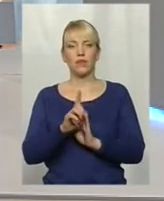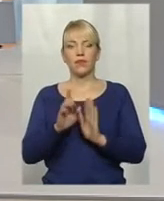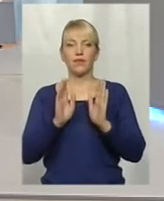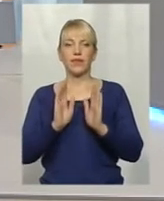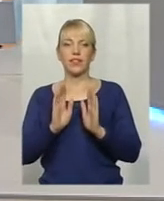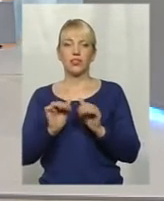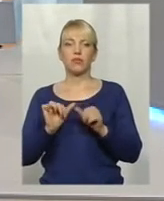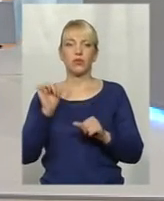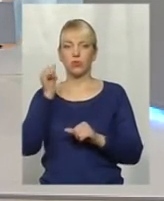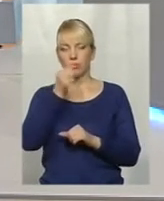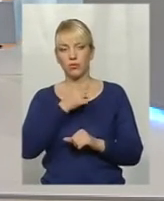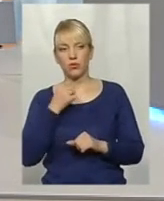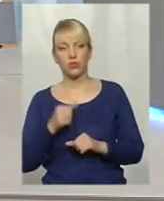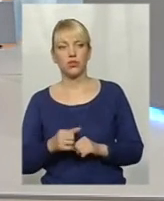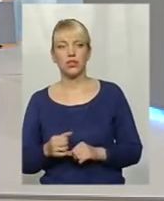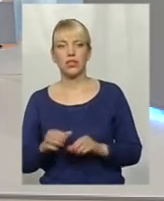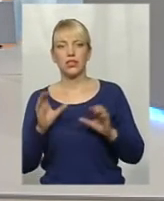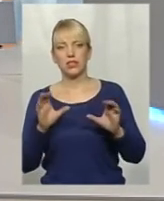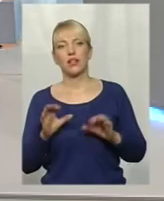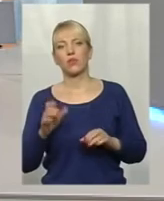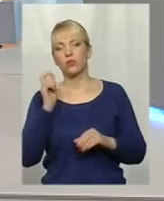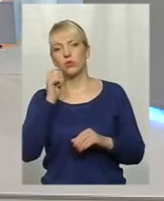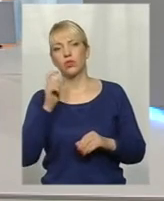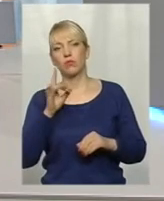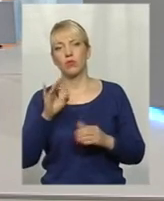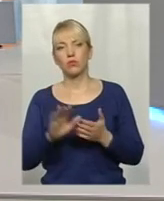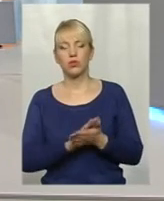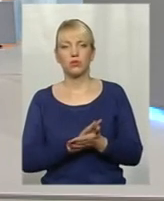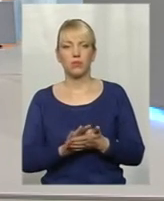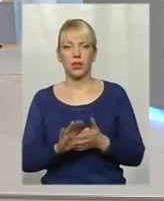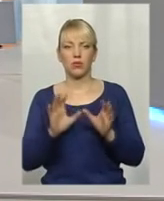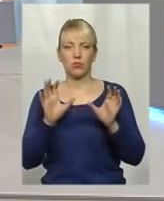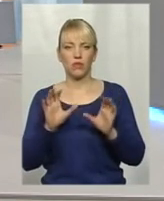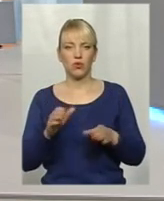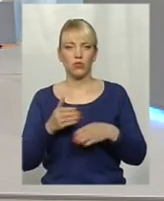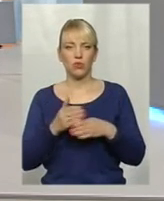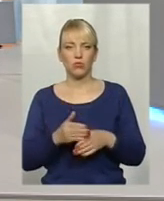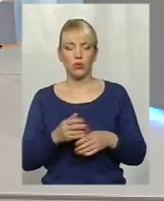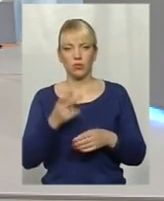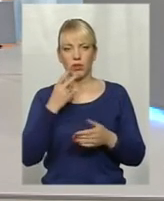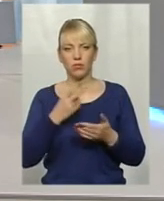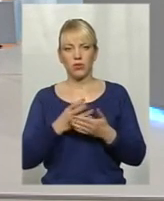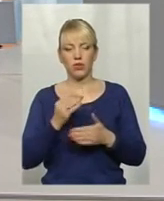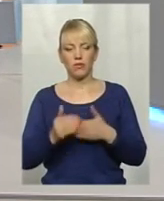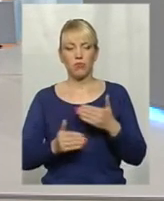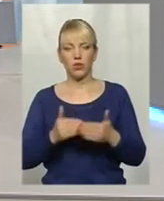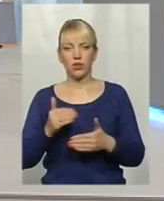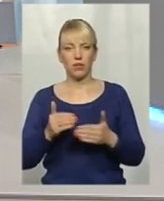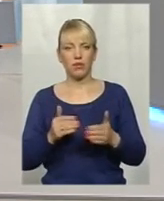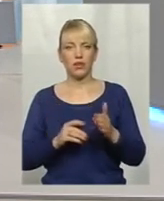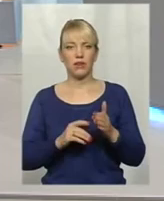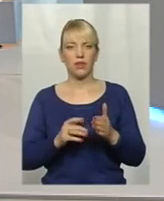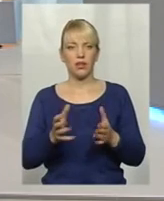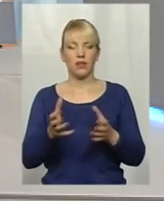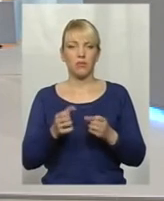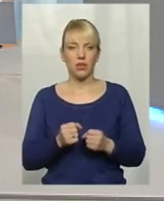минулого року, так? Так. Закон України про безоплатну правову допомогу передбачав собою поетапне набрання чинності.